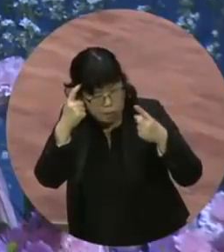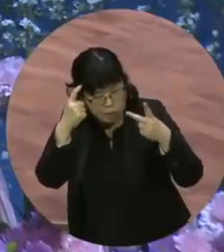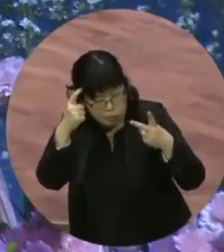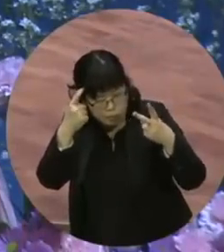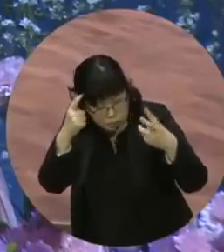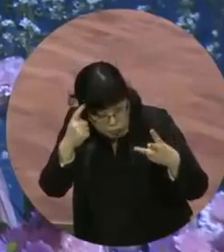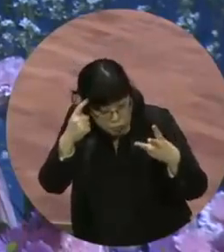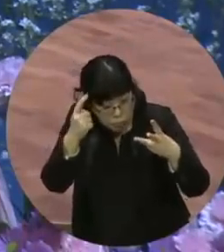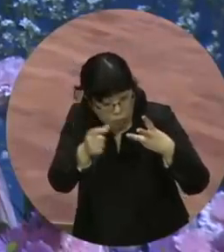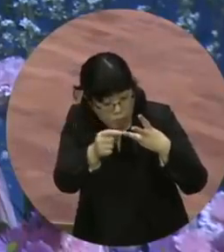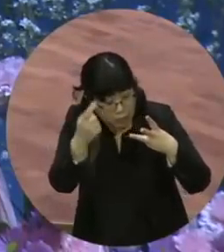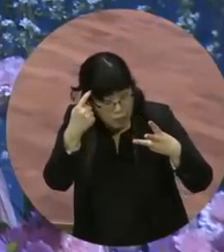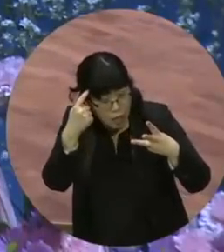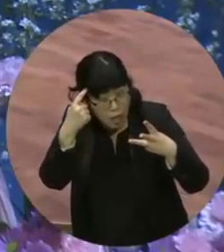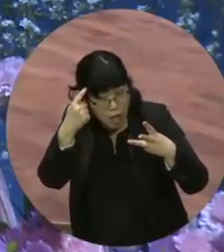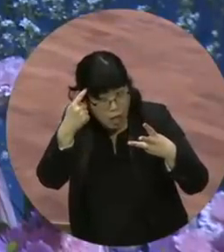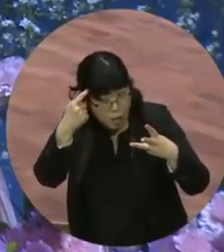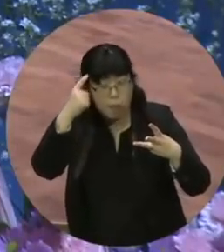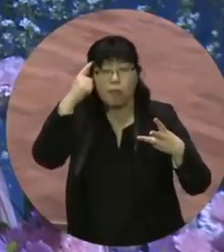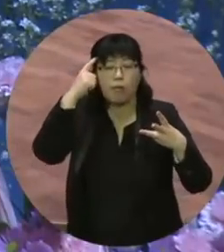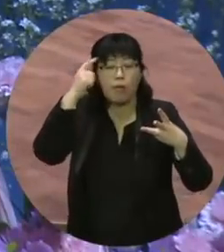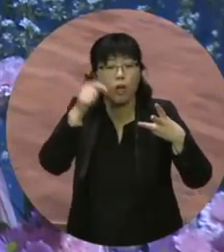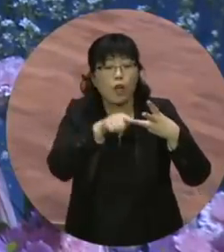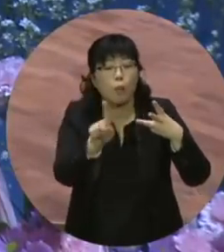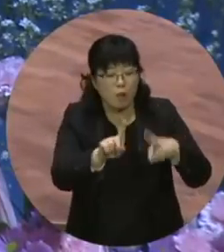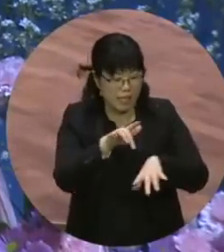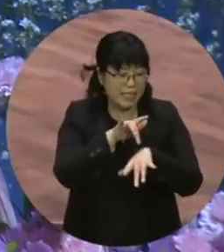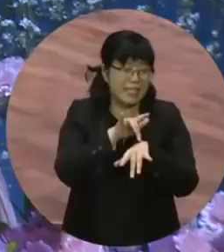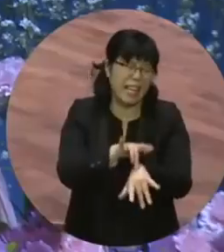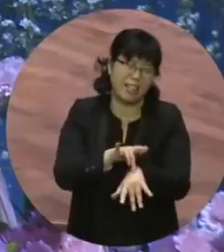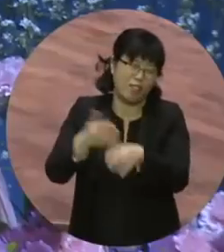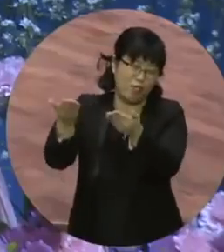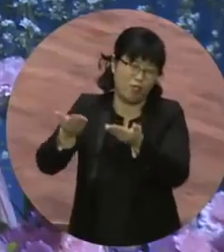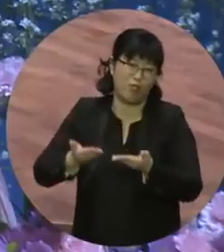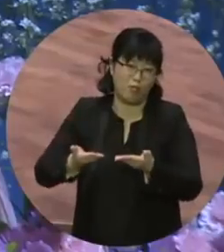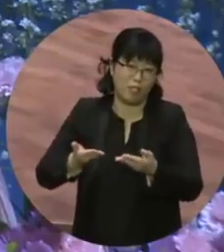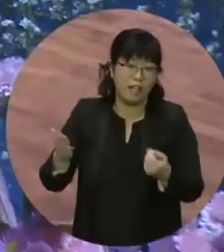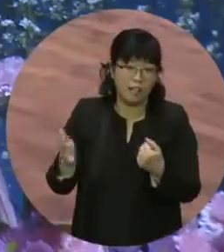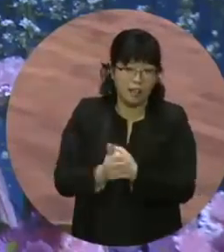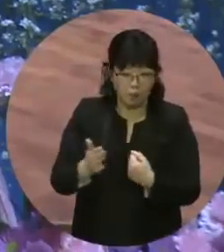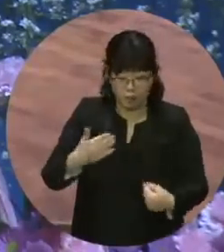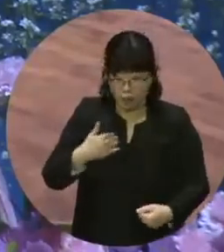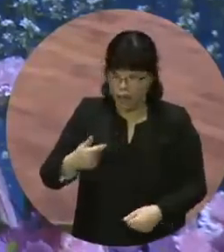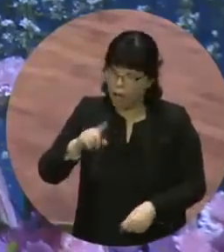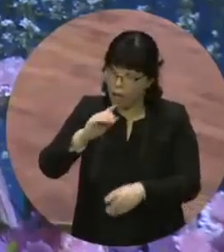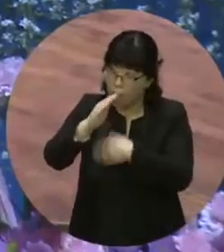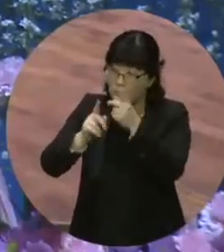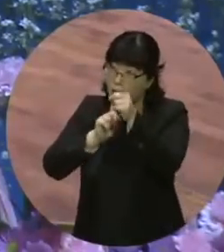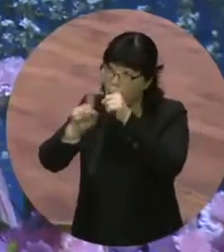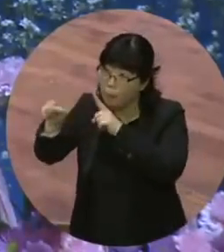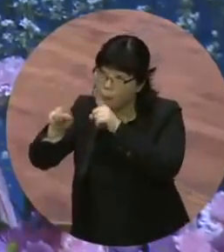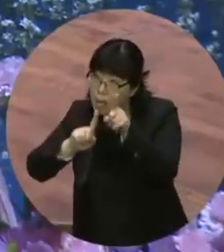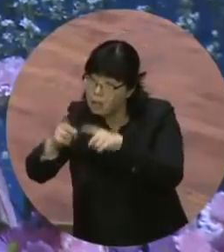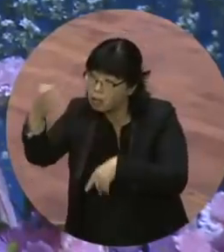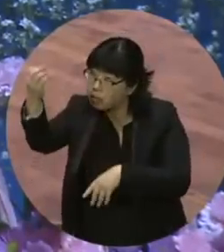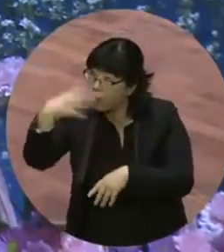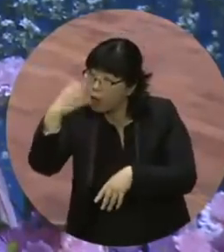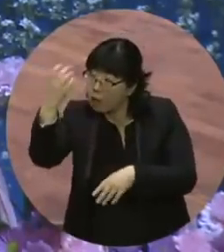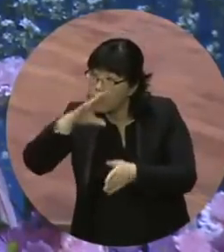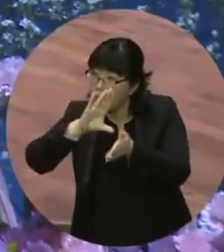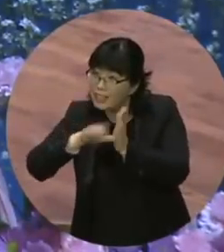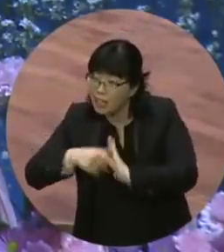하나님으로부터 오는 게 아니에요. 그거 아셔야 돼요. 하나님 말씀을 들을 때 처음으로 깨닫게 해주는